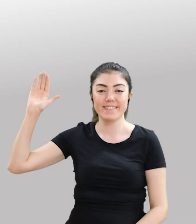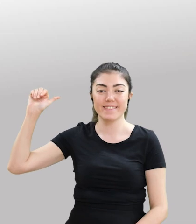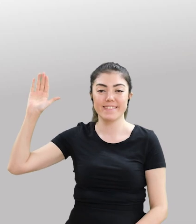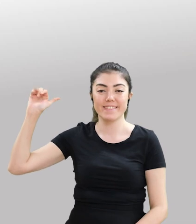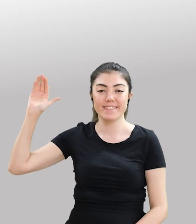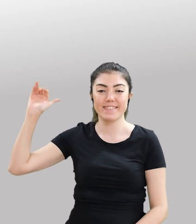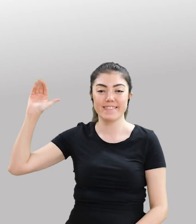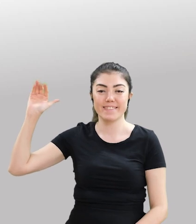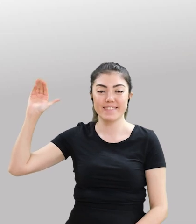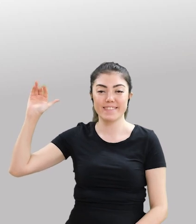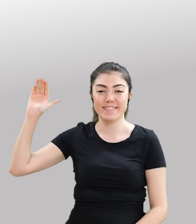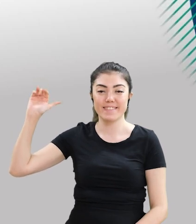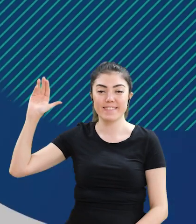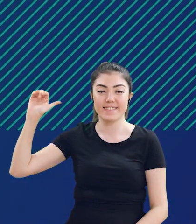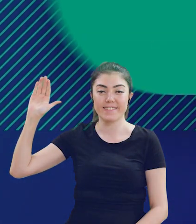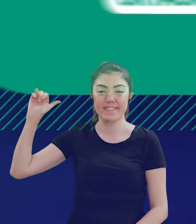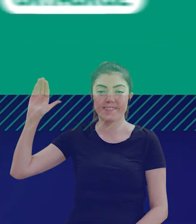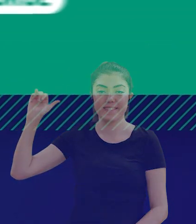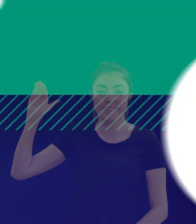Kendinize çok iyi bakın hoşçakalın